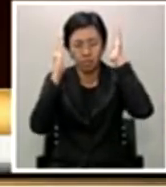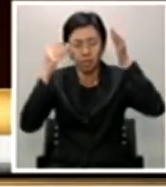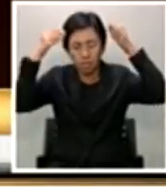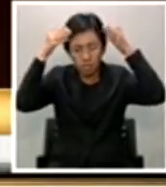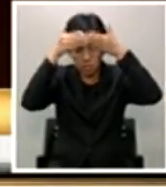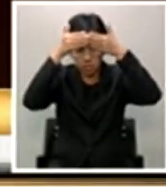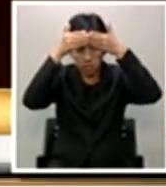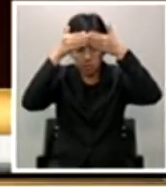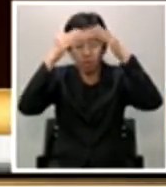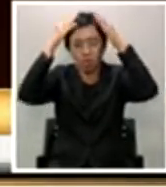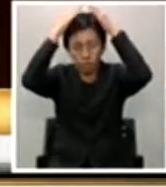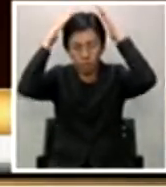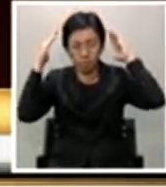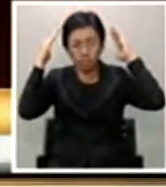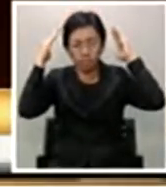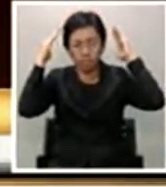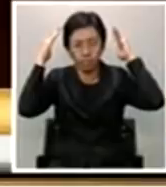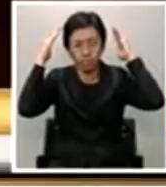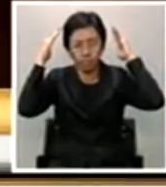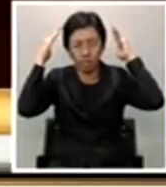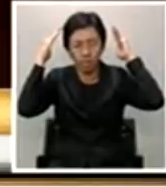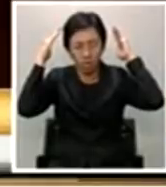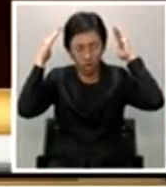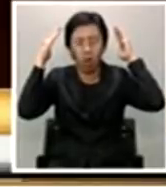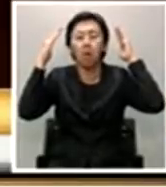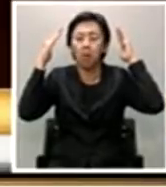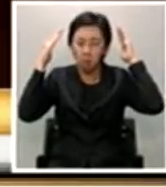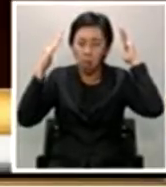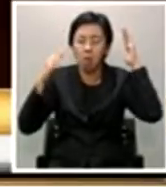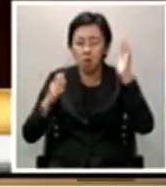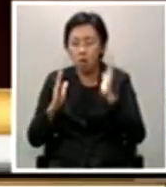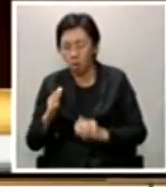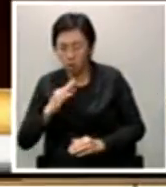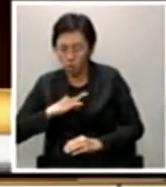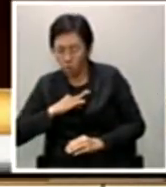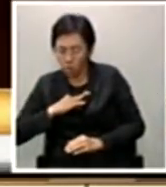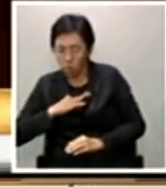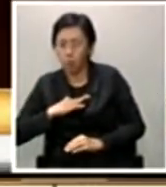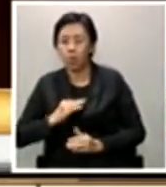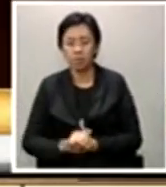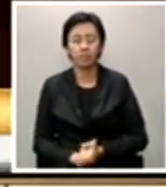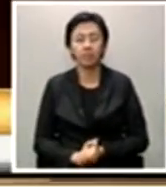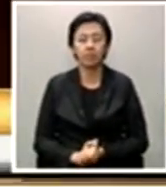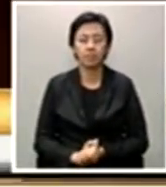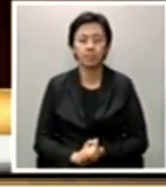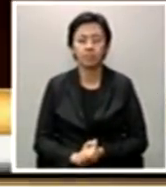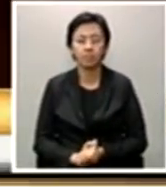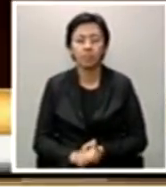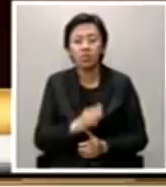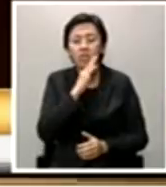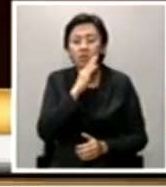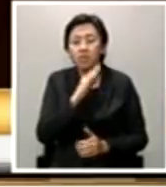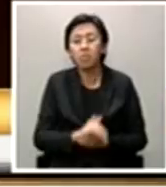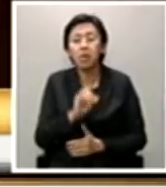เซียเวียดนามสั่นคลอนได้ถ้าต้องคิดมุมกลับว่าถ้าท่านโมแต่เล่